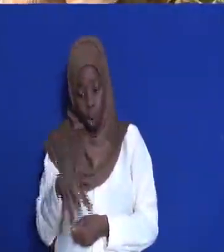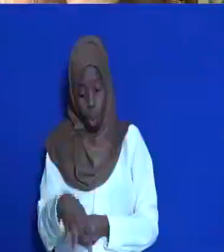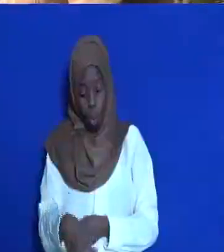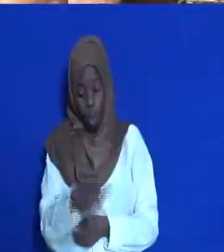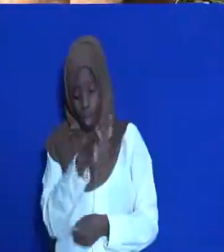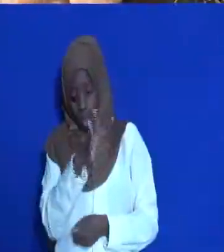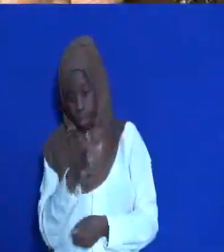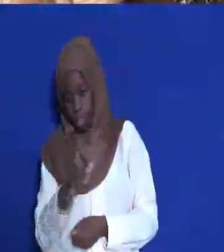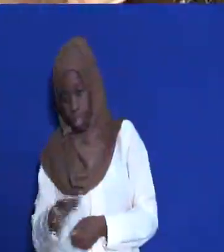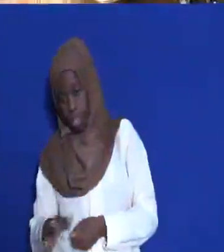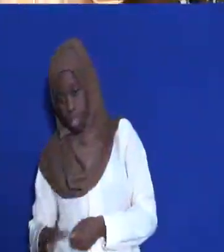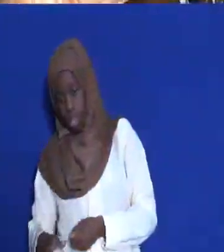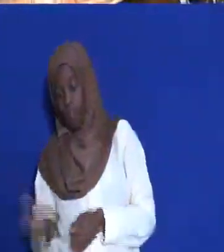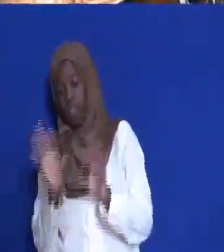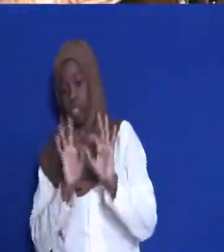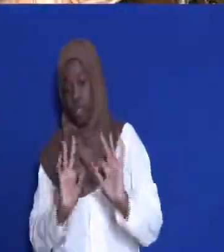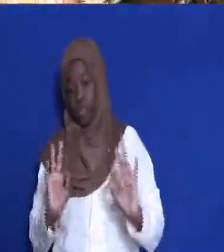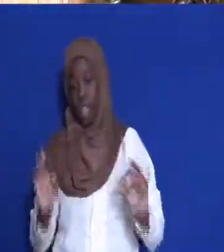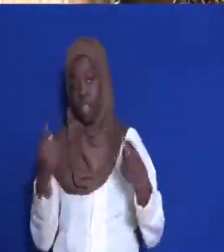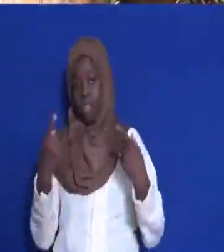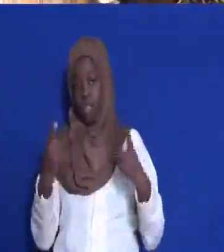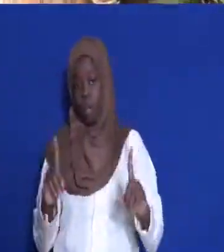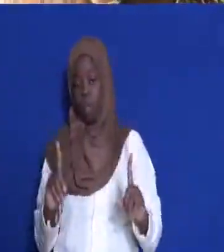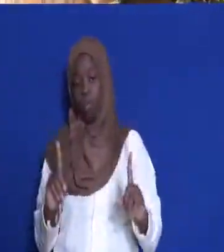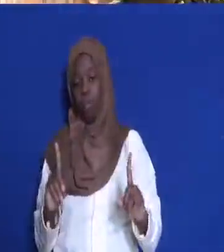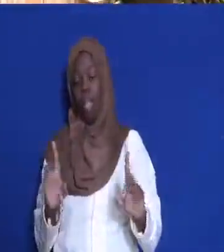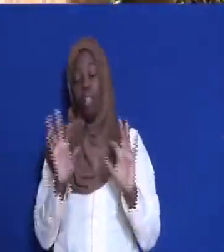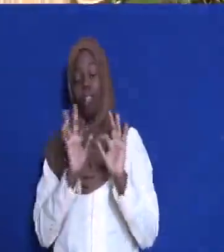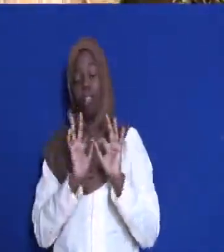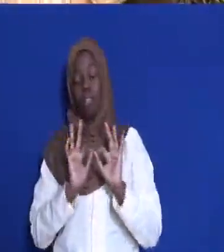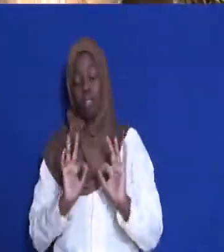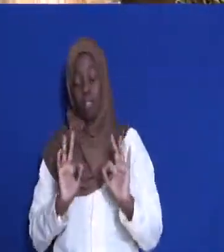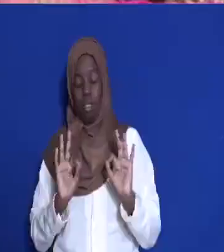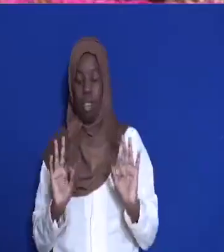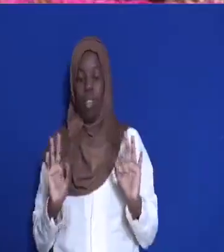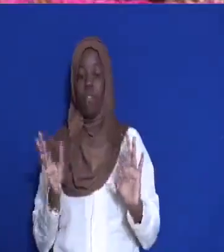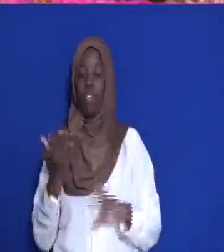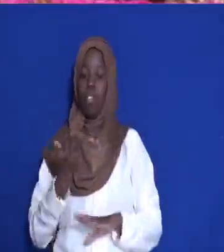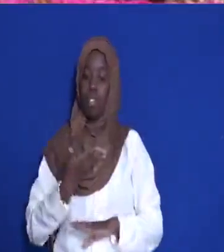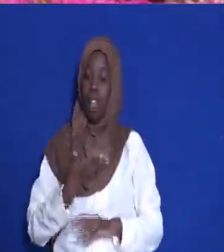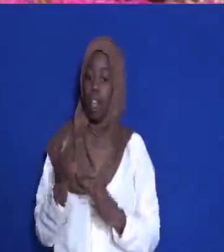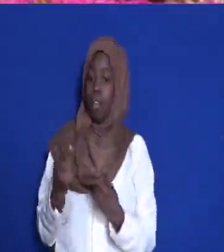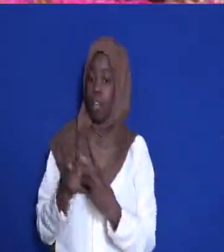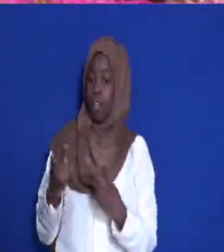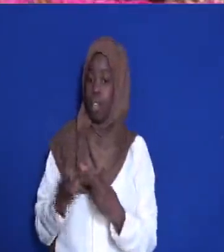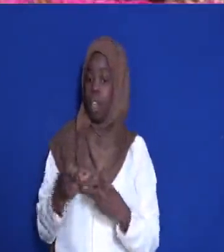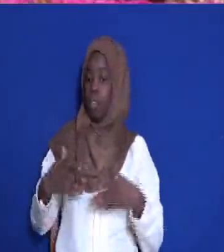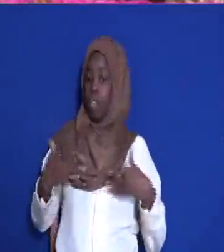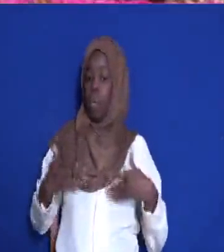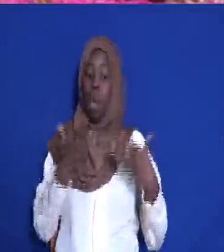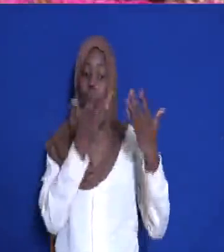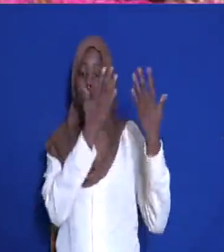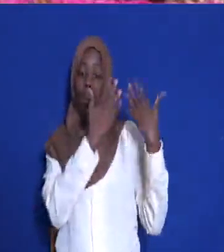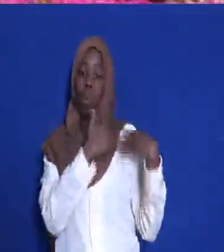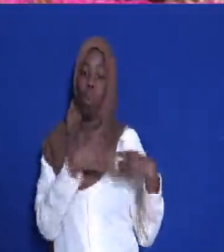yale ya kumwagika. Vizuri, eh? Sawa. Safi kabisa. Na